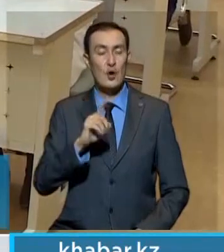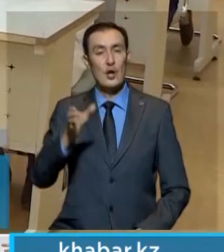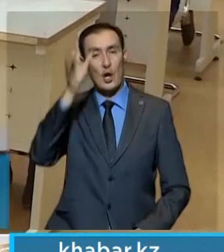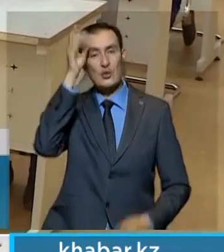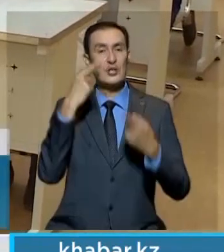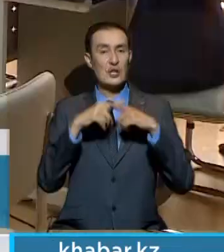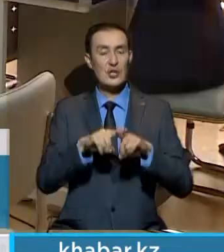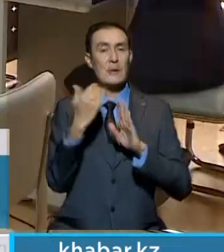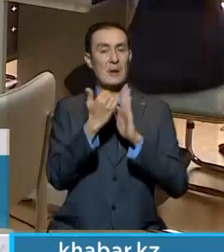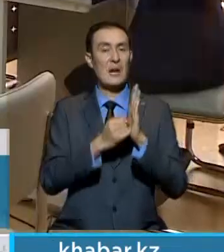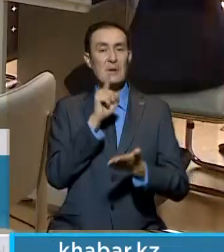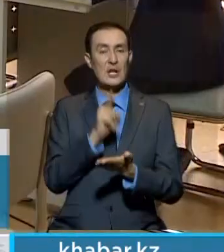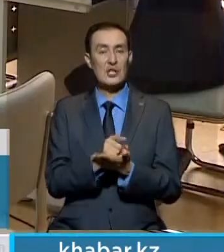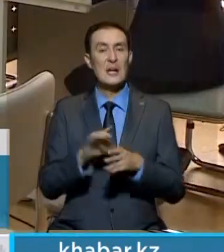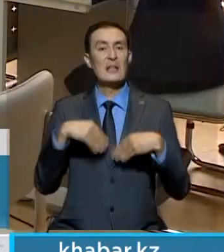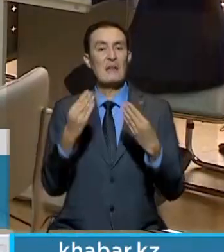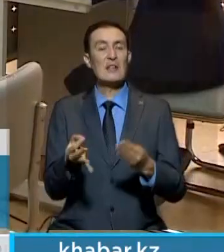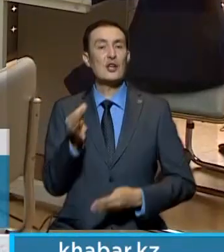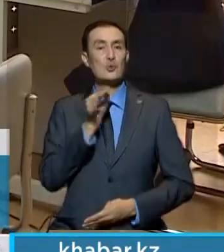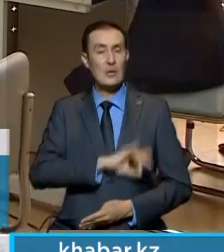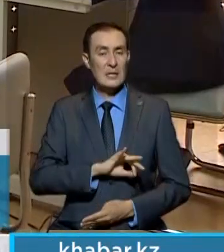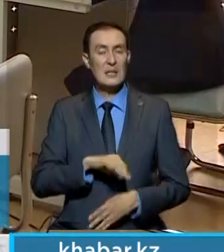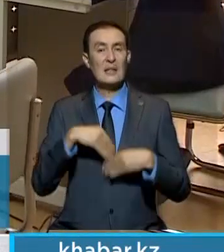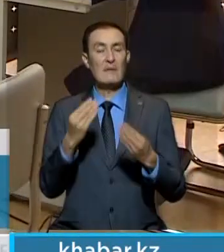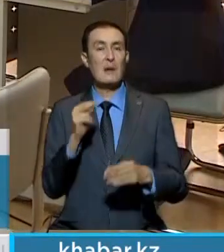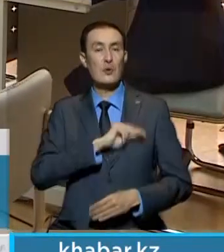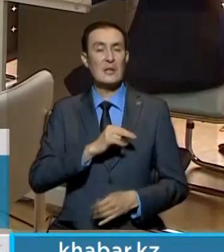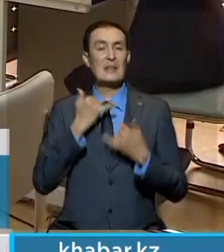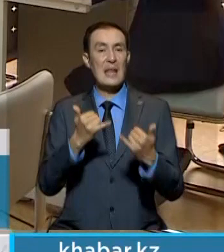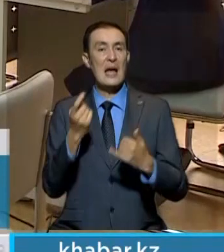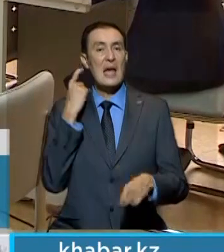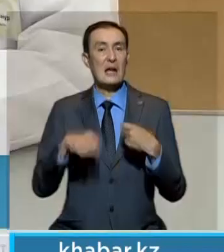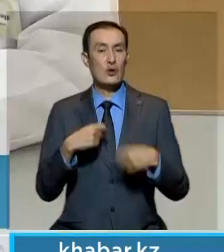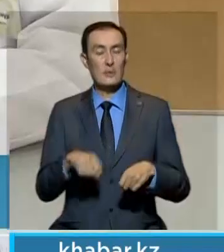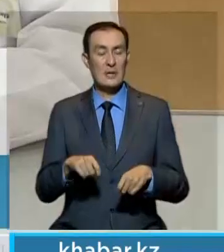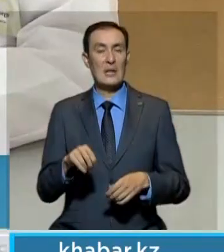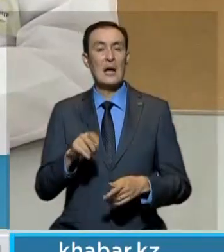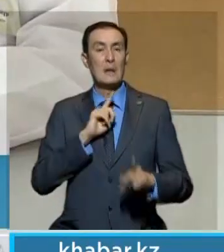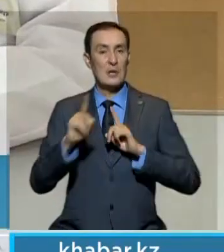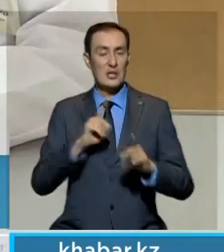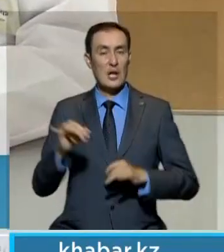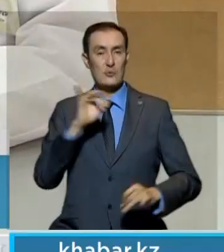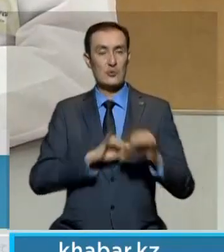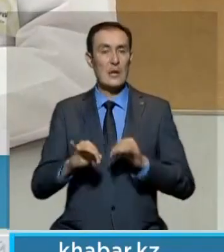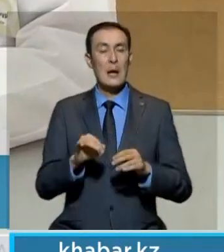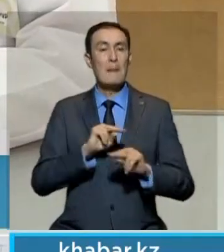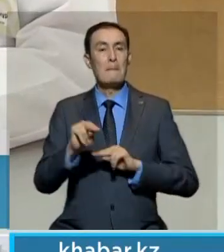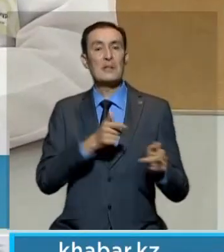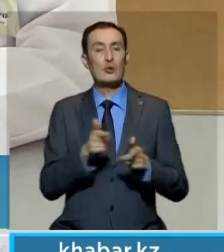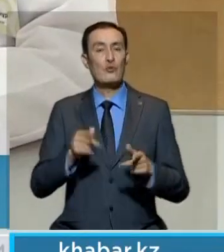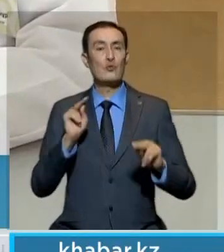научно-технические программы должны давать результат и работать на экономику Кроме этого на площадке обсудили подготовку учителей